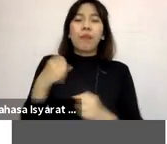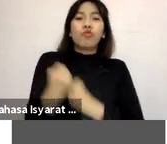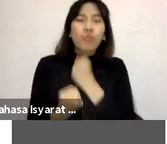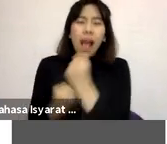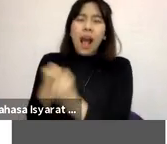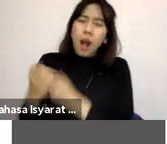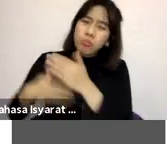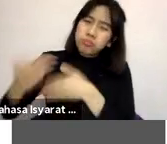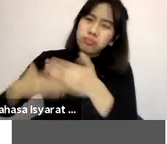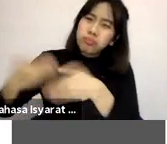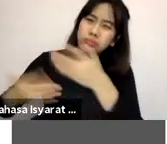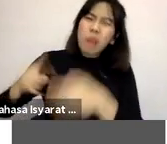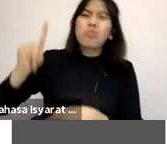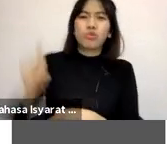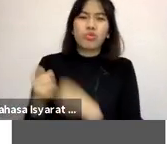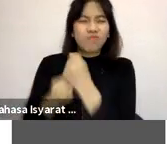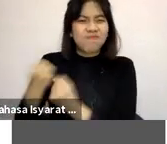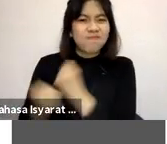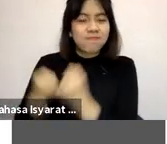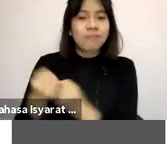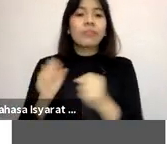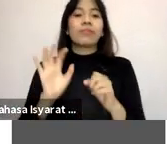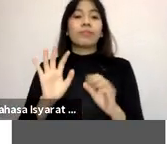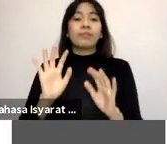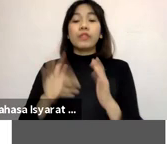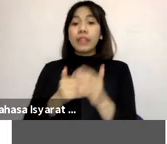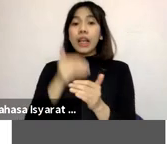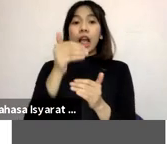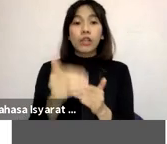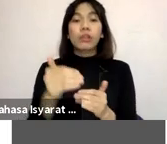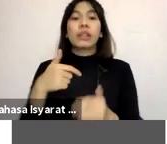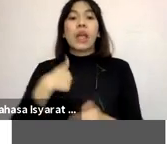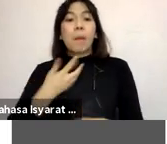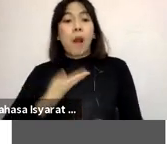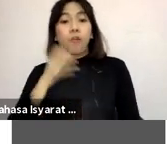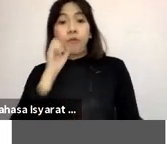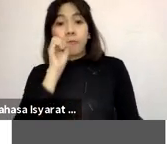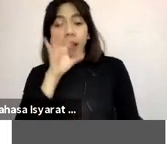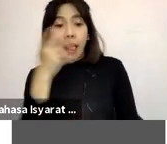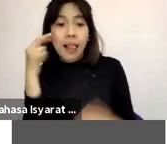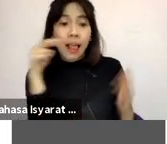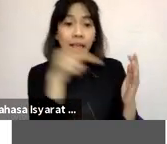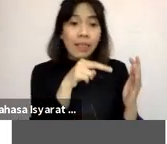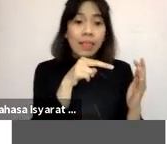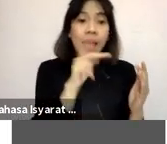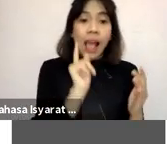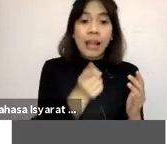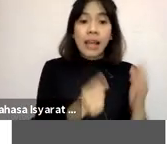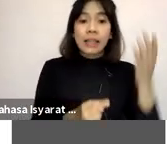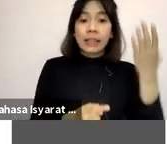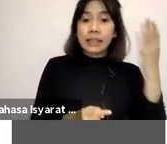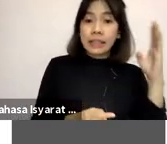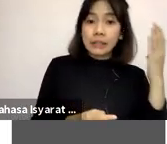semuanya sebelum lanjut Saya ingin menyoroti tentang bahwa antara CPU dan